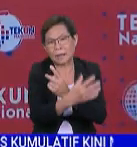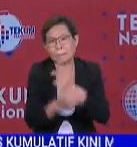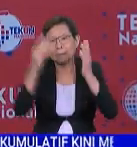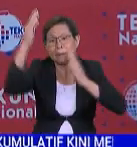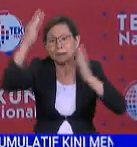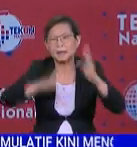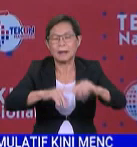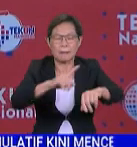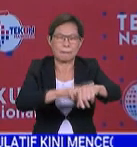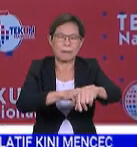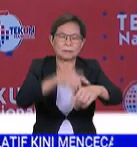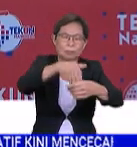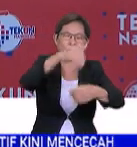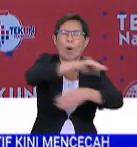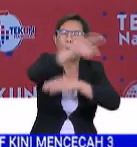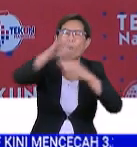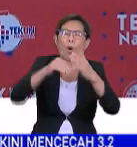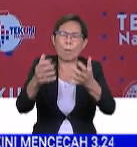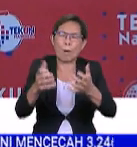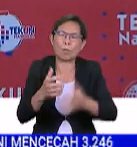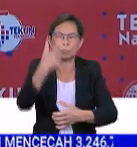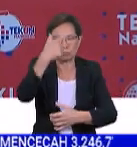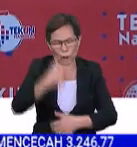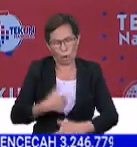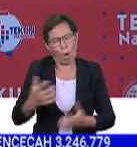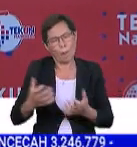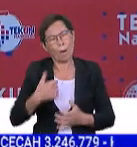pilihan raya, semua nak cari calon.